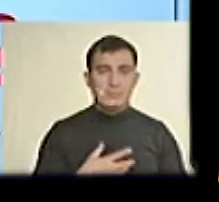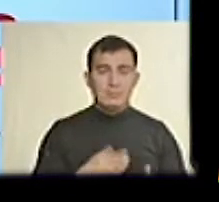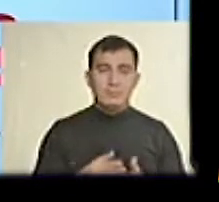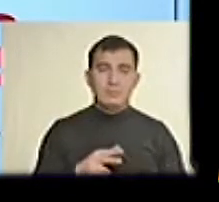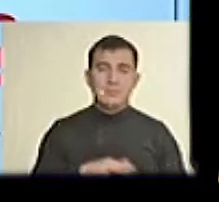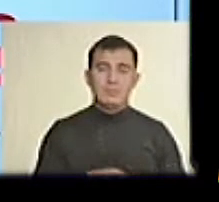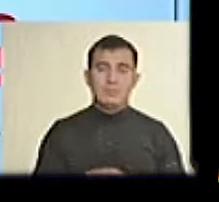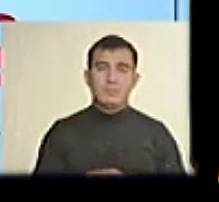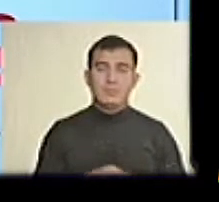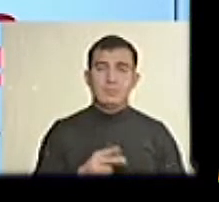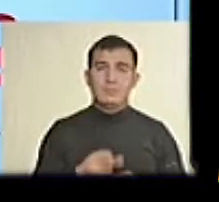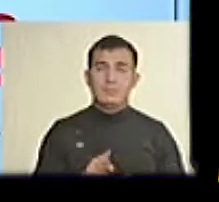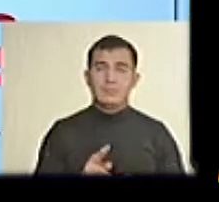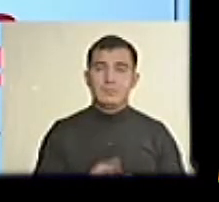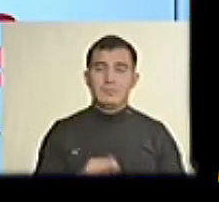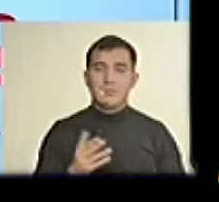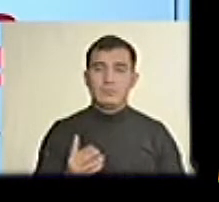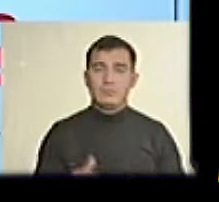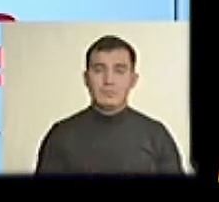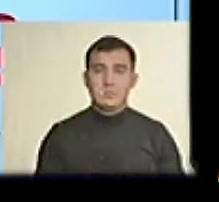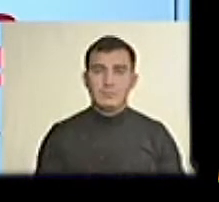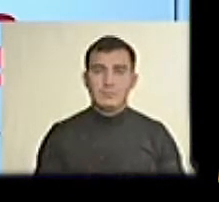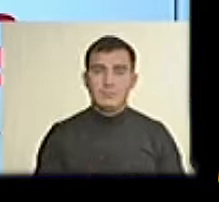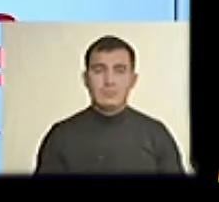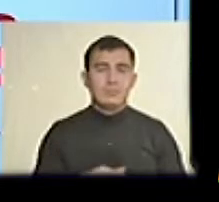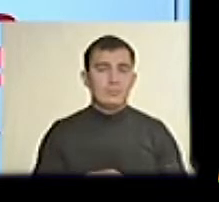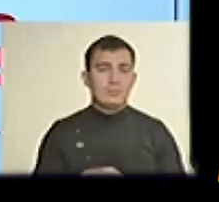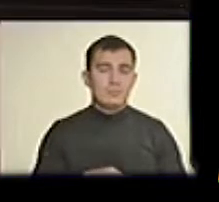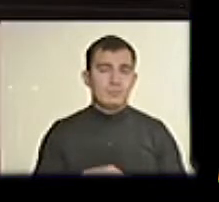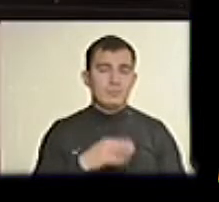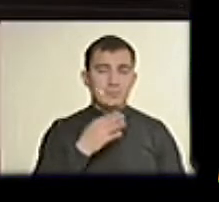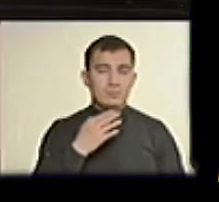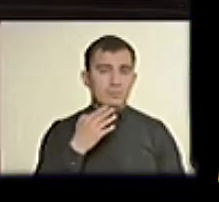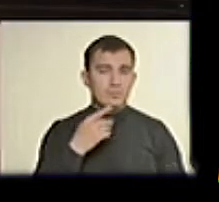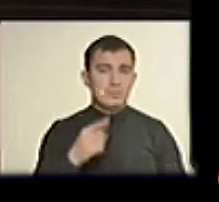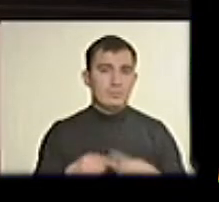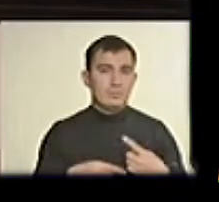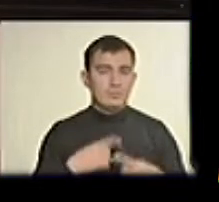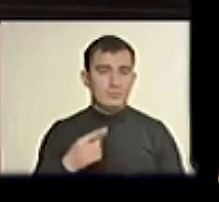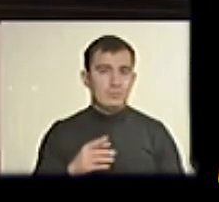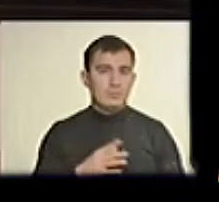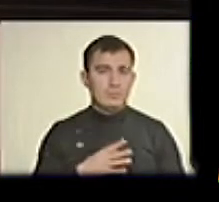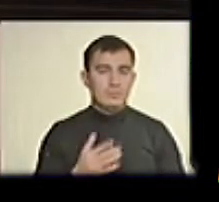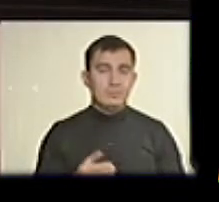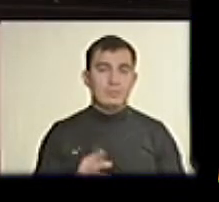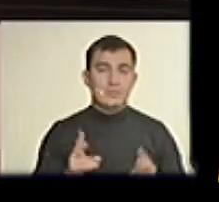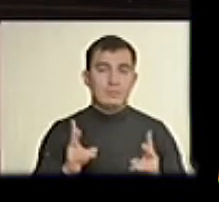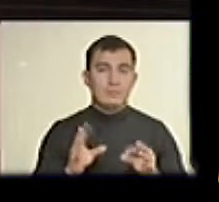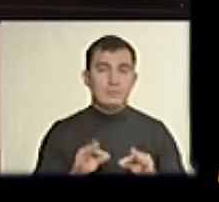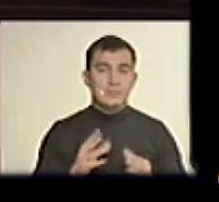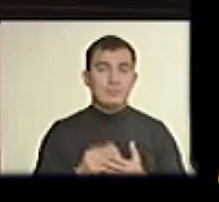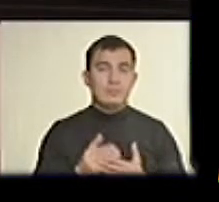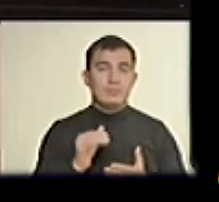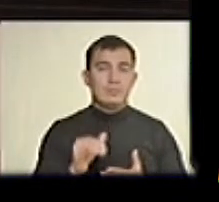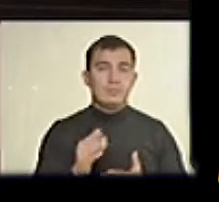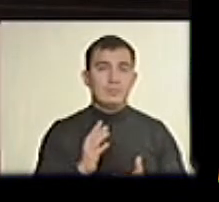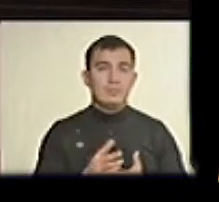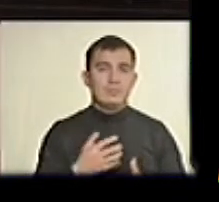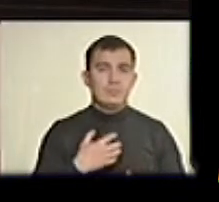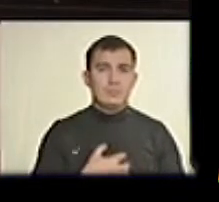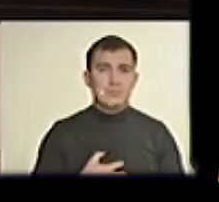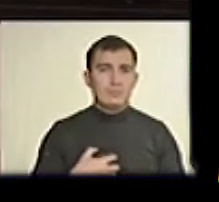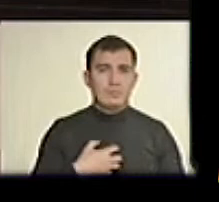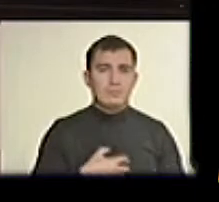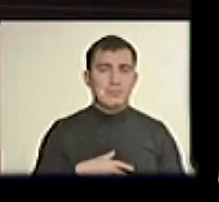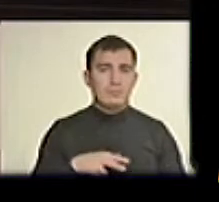bu. Biz ko'plab soliqlar haqida sizga ma'lumot bergan edik, lekin ularning ichida eng asosiysi qaysi